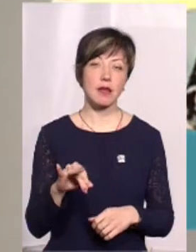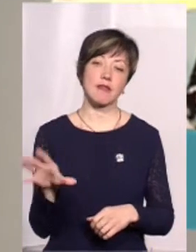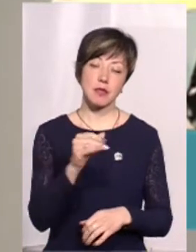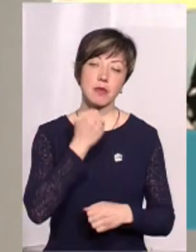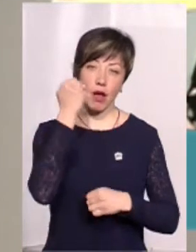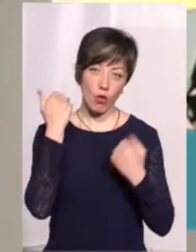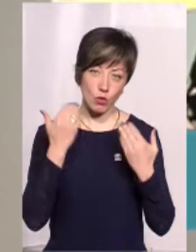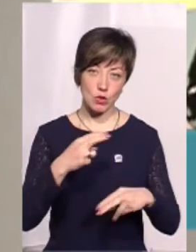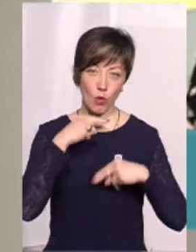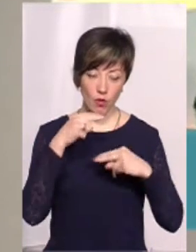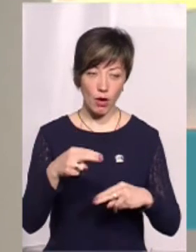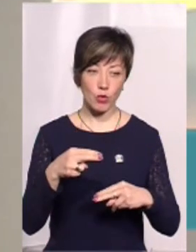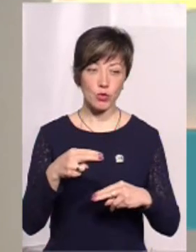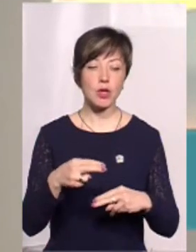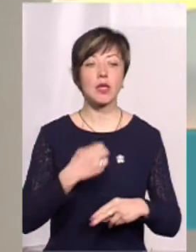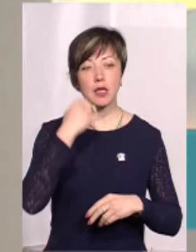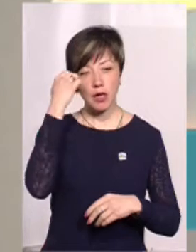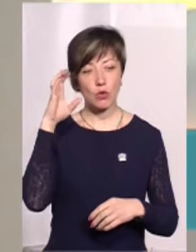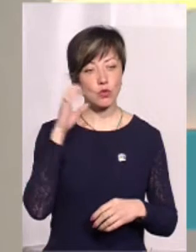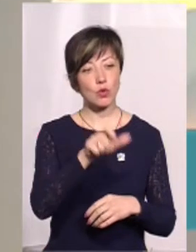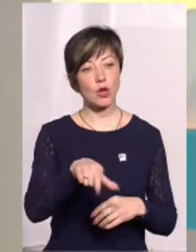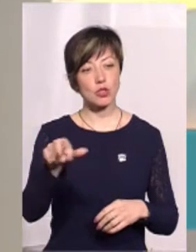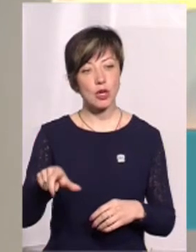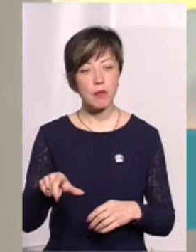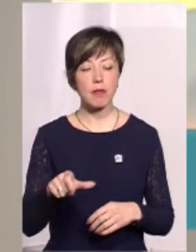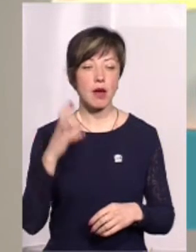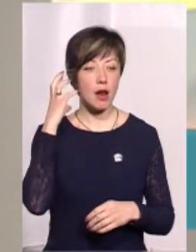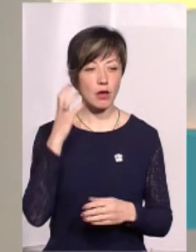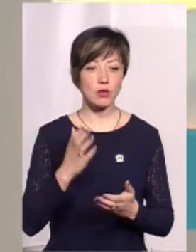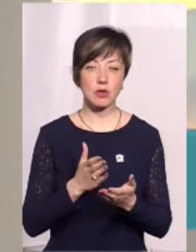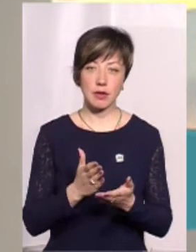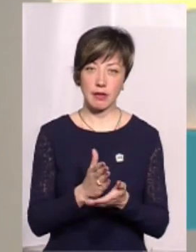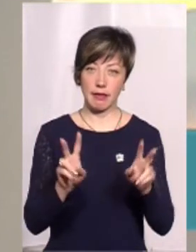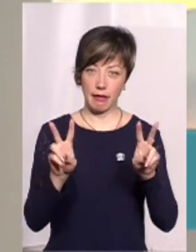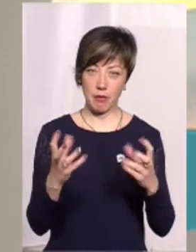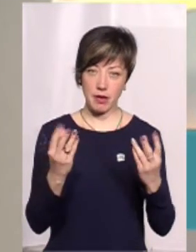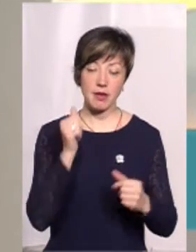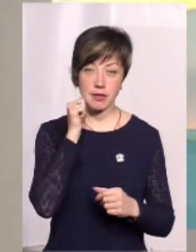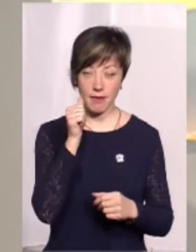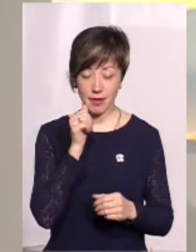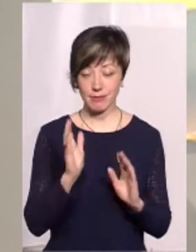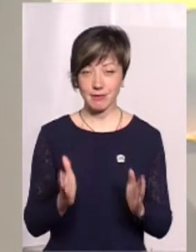Зеленського. Всім дякую за увагу. Дякую слухачам, які радіоверсію «Теми дня» будуть слухати вже